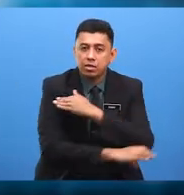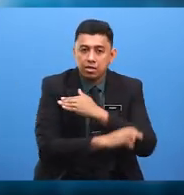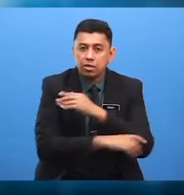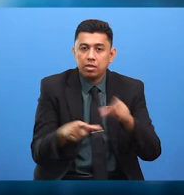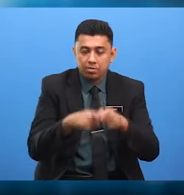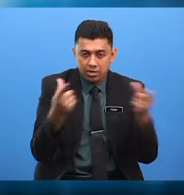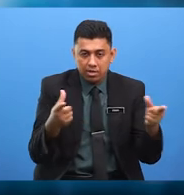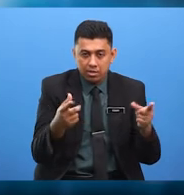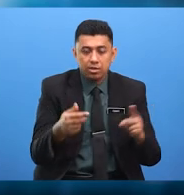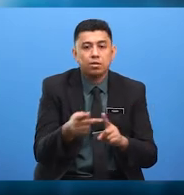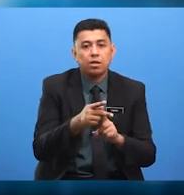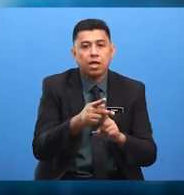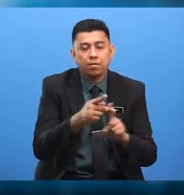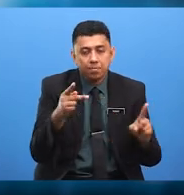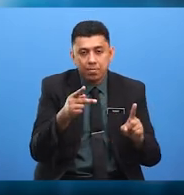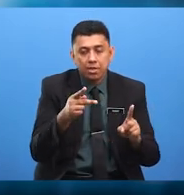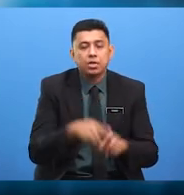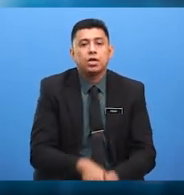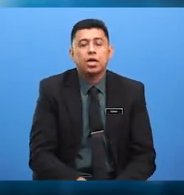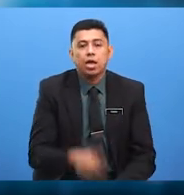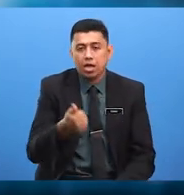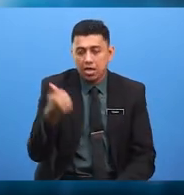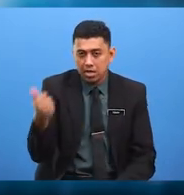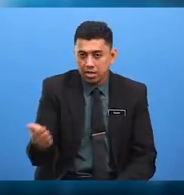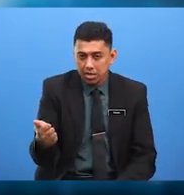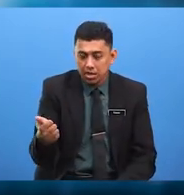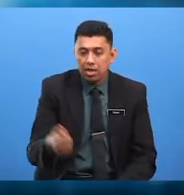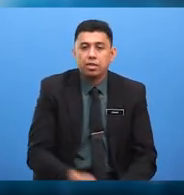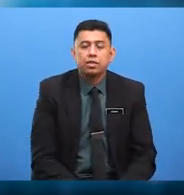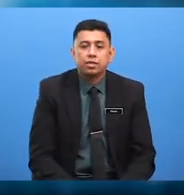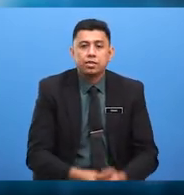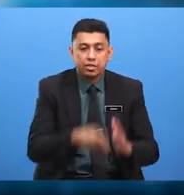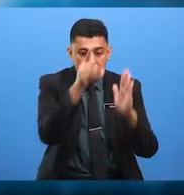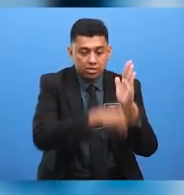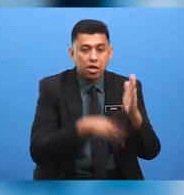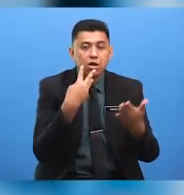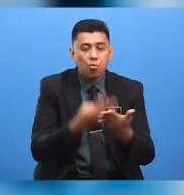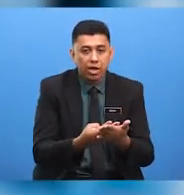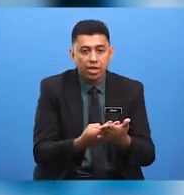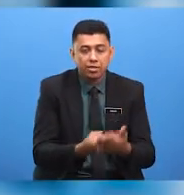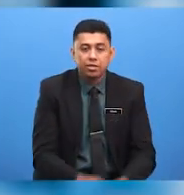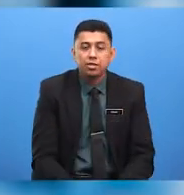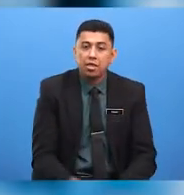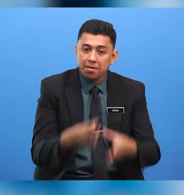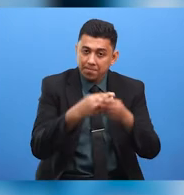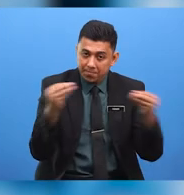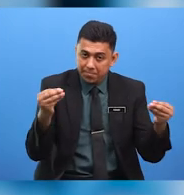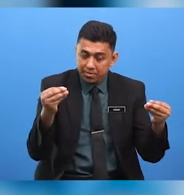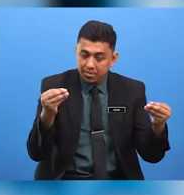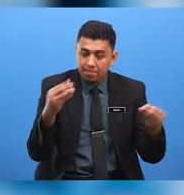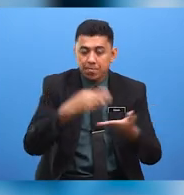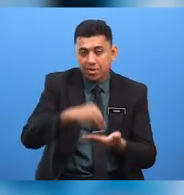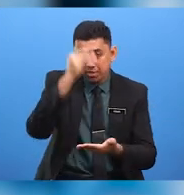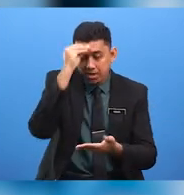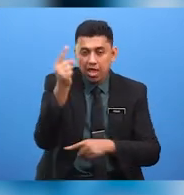selain dari alat dasar keuangan yang disebutkan dalam pembelajaran kali ini sekian saja sesi pembelajaran